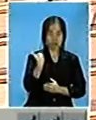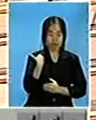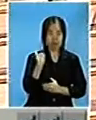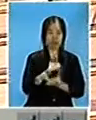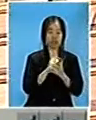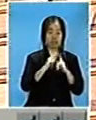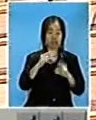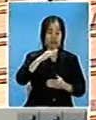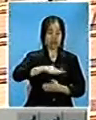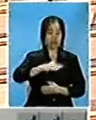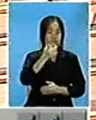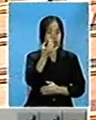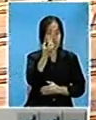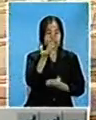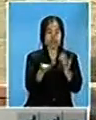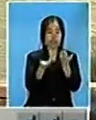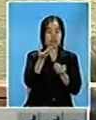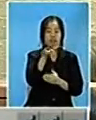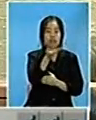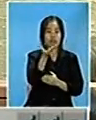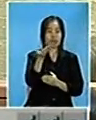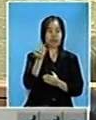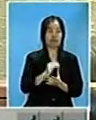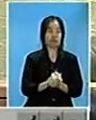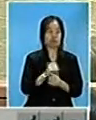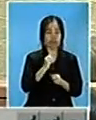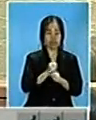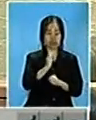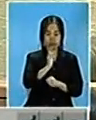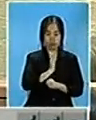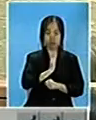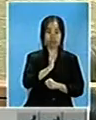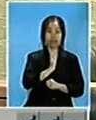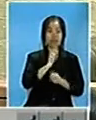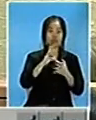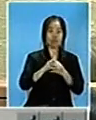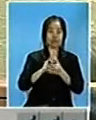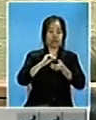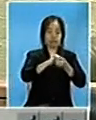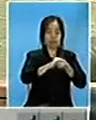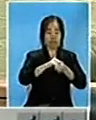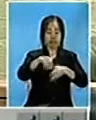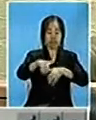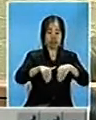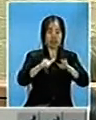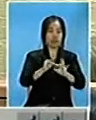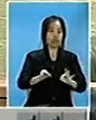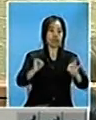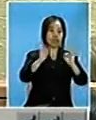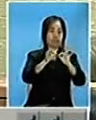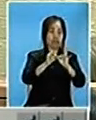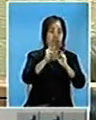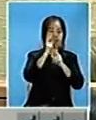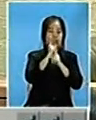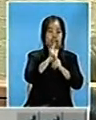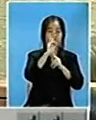วนว่าจะเป็นความรู้สึกเช่นไรนั้นก็ขอความกรุณาให้ท่านได้ยึดเอาหลักส่วนรวม หลักของประเทศเอาไว้ให้ดำรงอยู่ซึ่งระบอบประชาธิปไตย